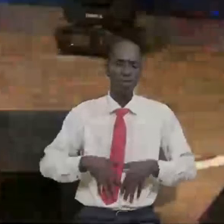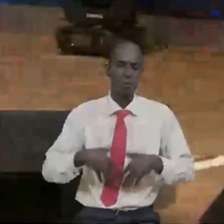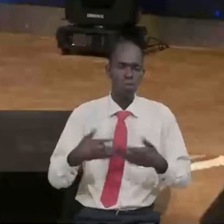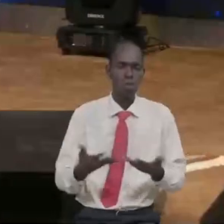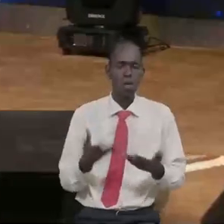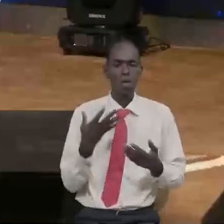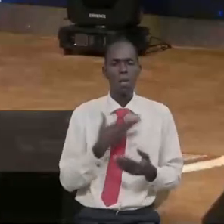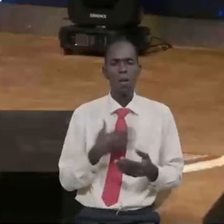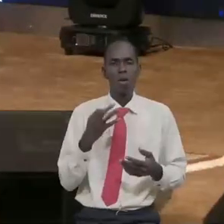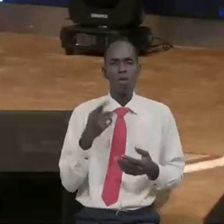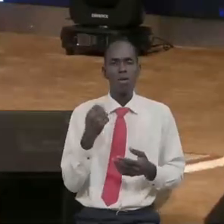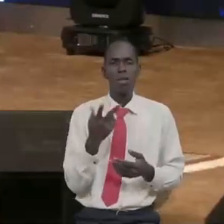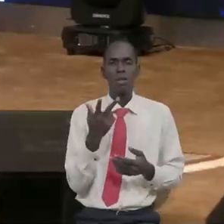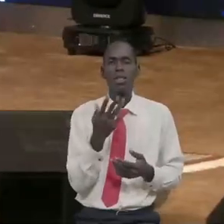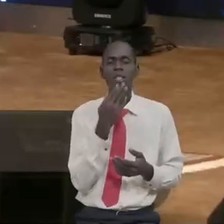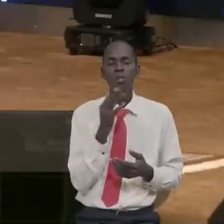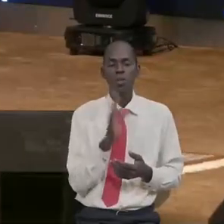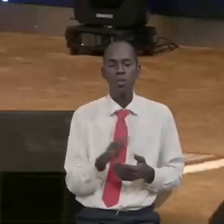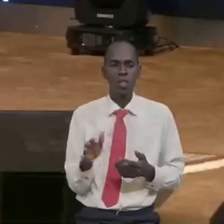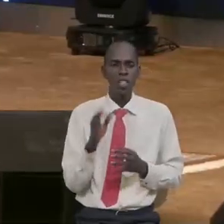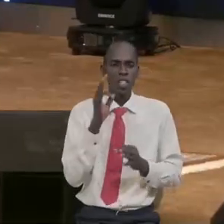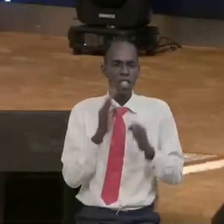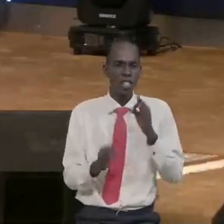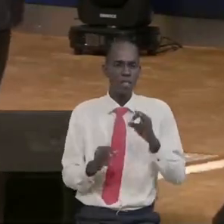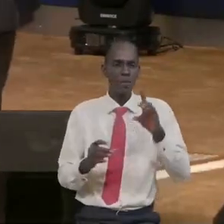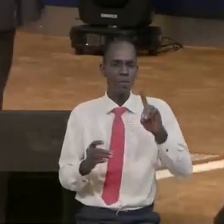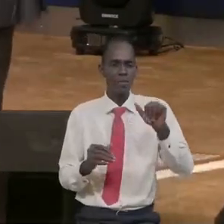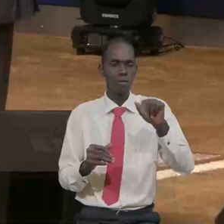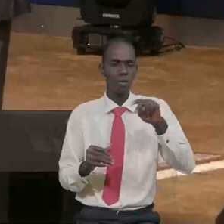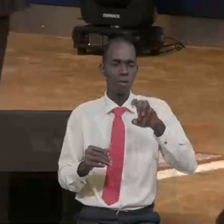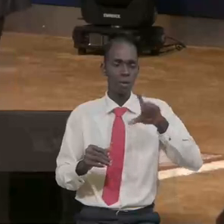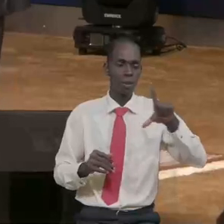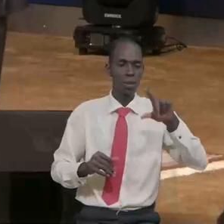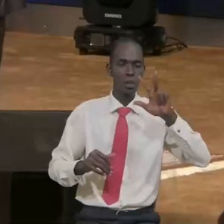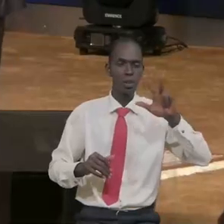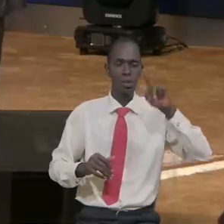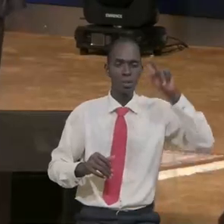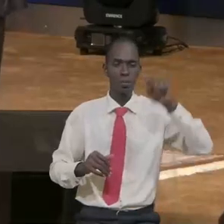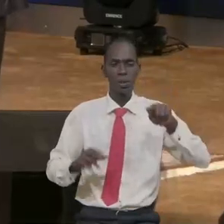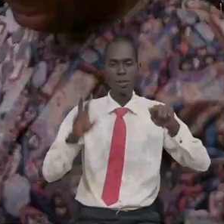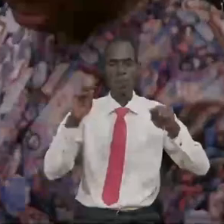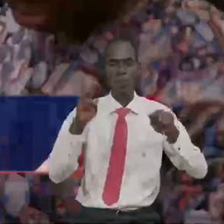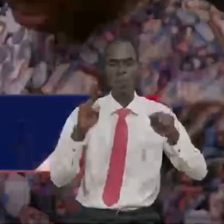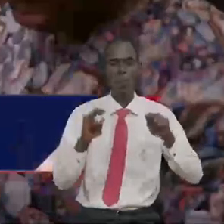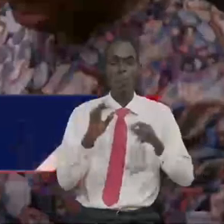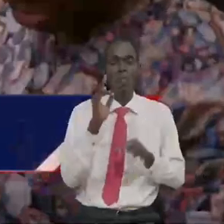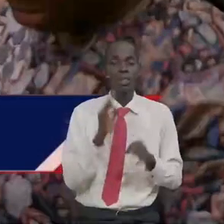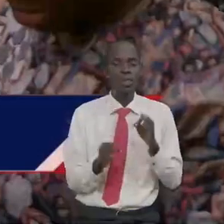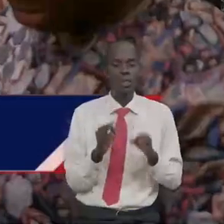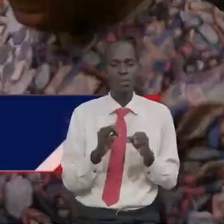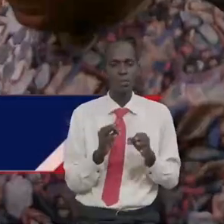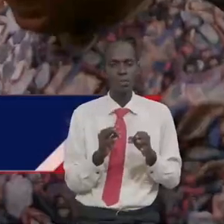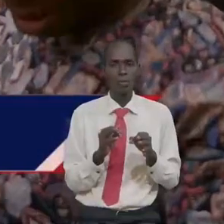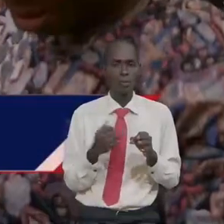et la conviction de Sadrach, Meshach et Abednego. Daniel 3, 17. Voici notre